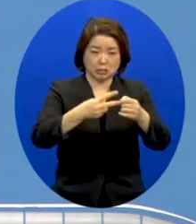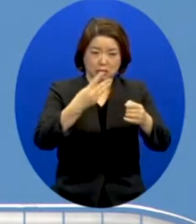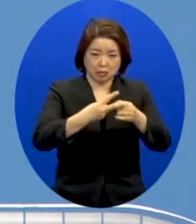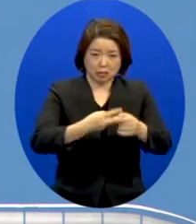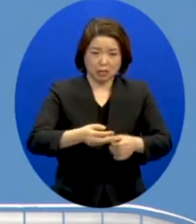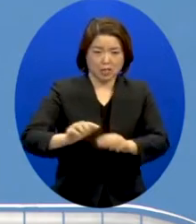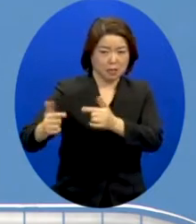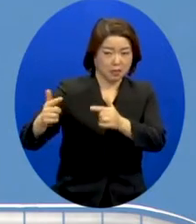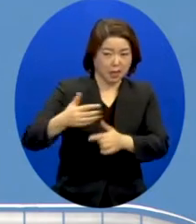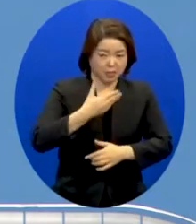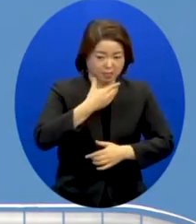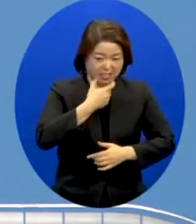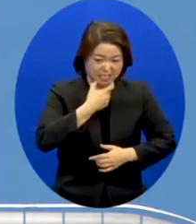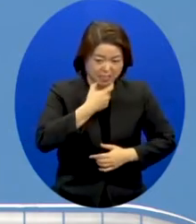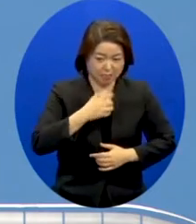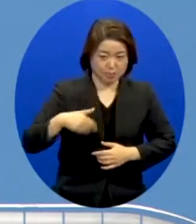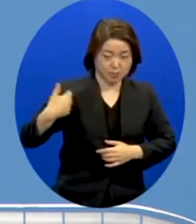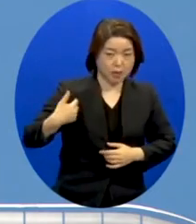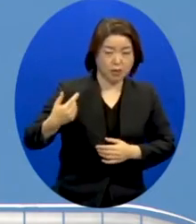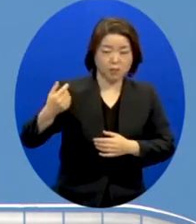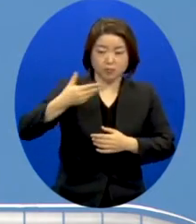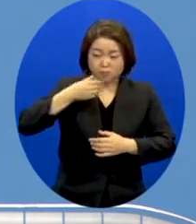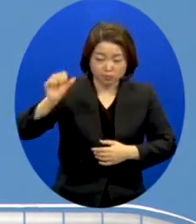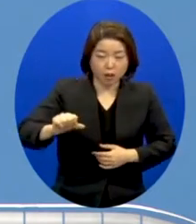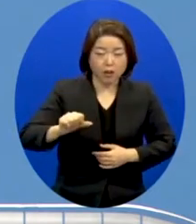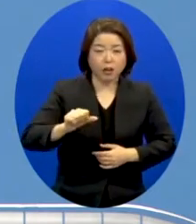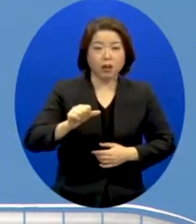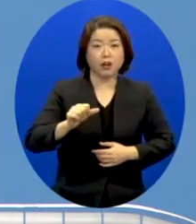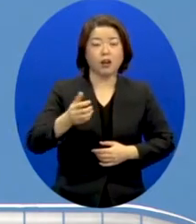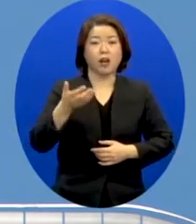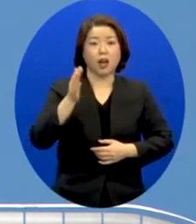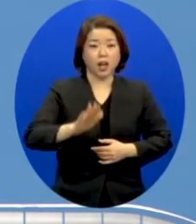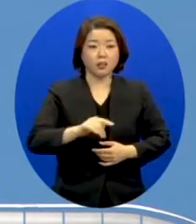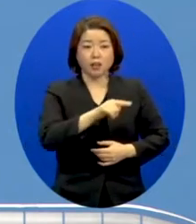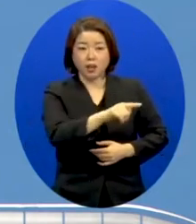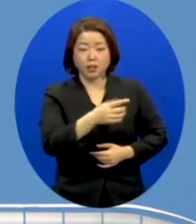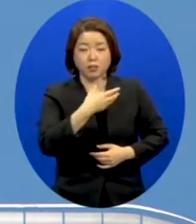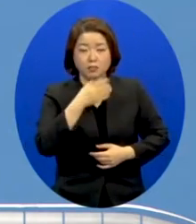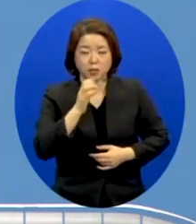했던 그 베드로를 예수님은 다시 위대한 사도로 쓰셨어요